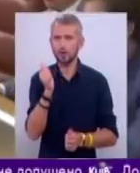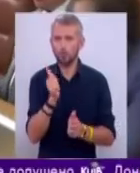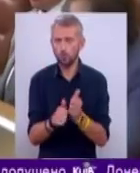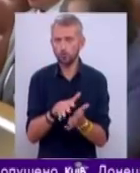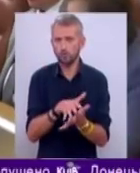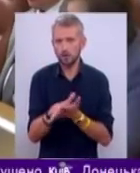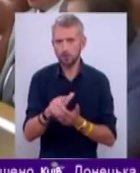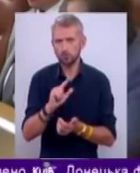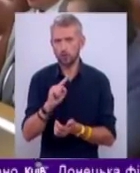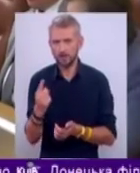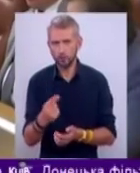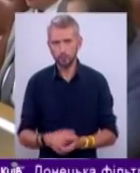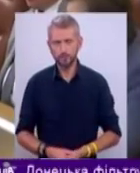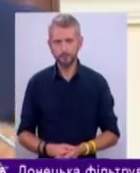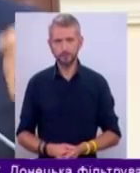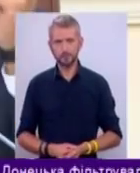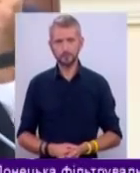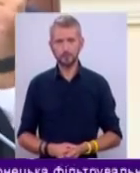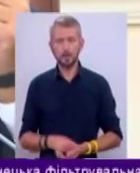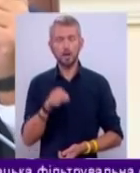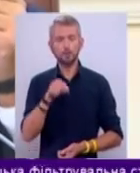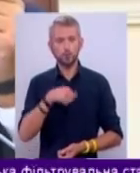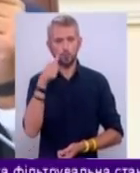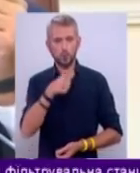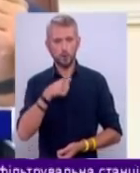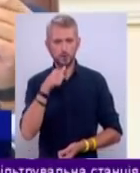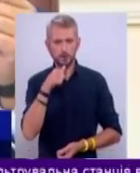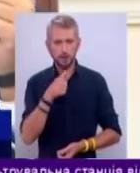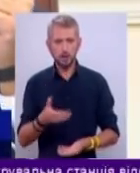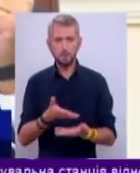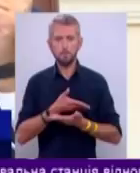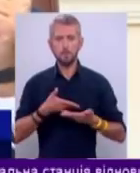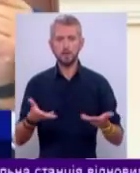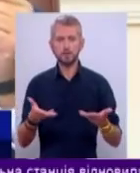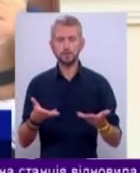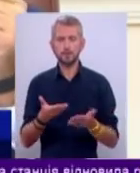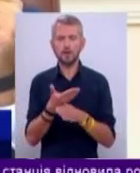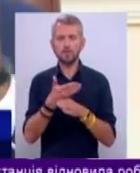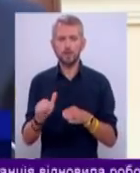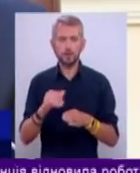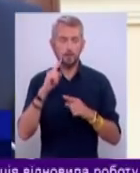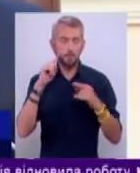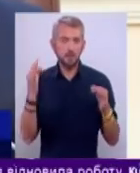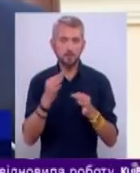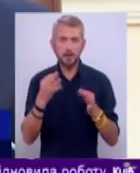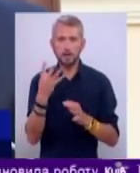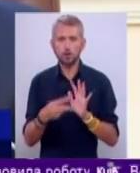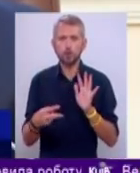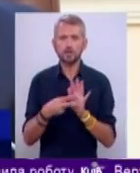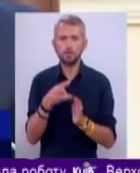витрачену гривню. В цьому році ми виділили безпрецедентних 47